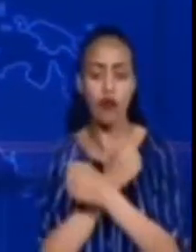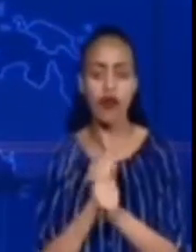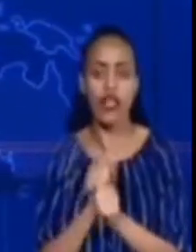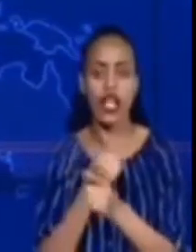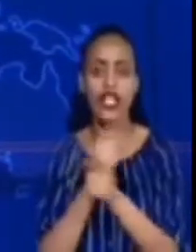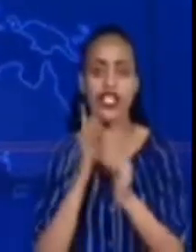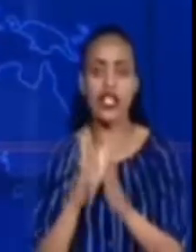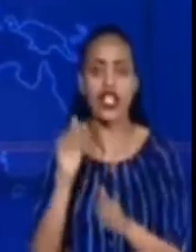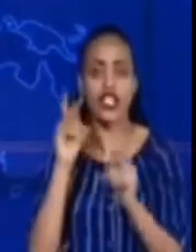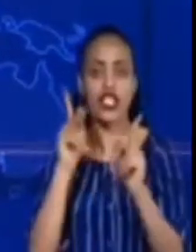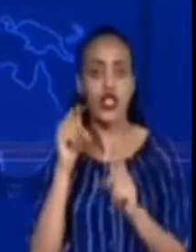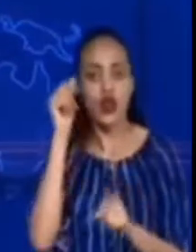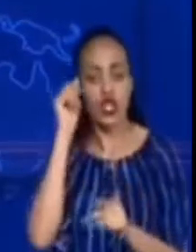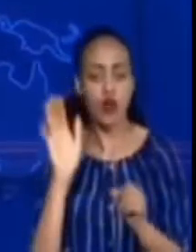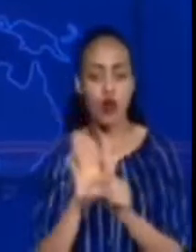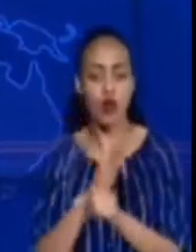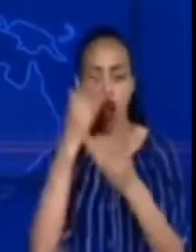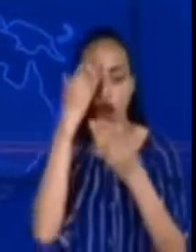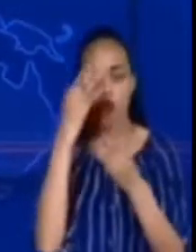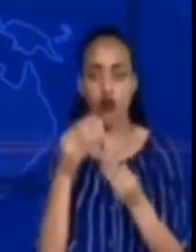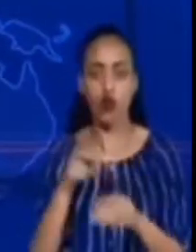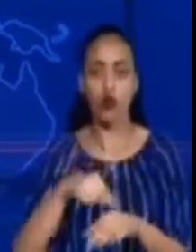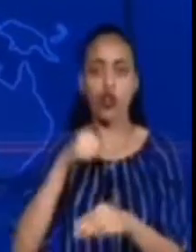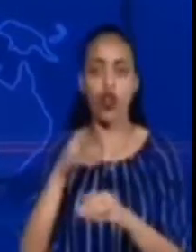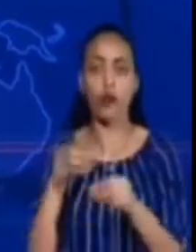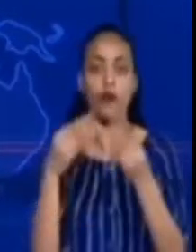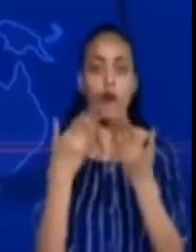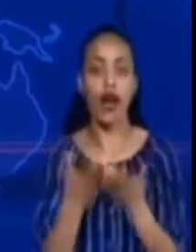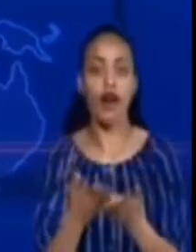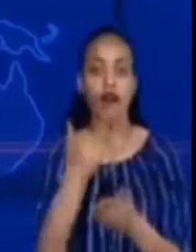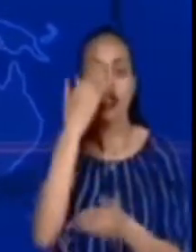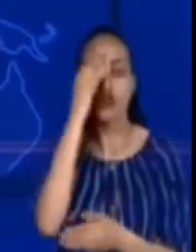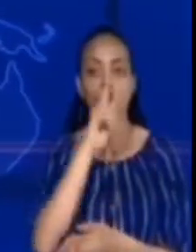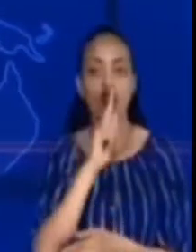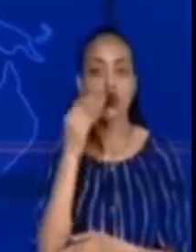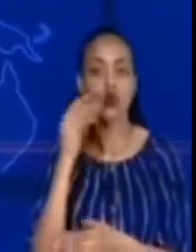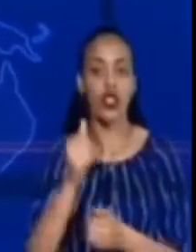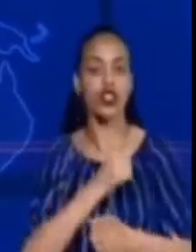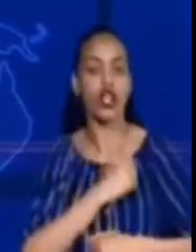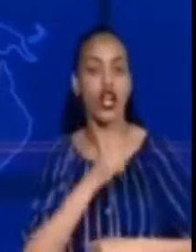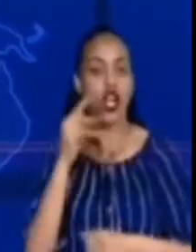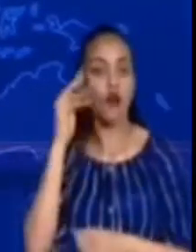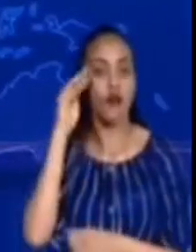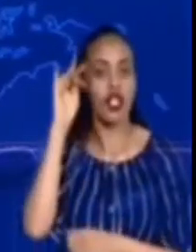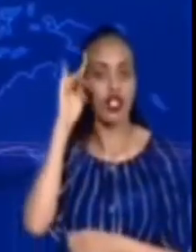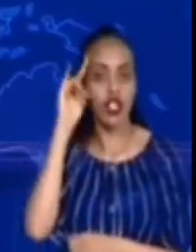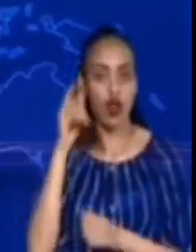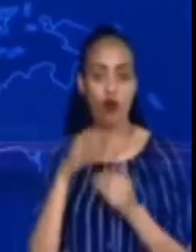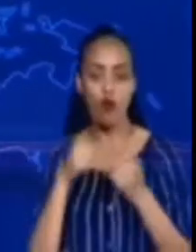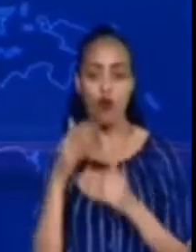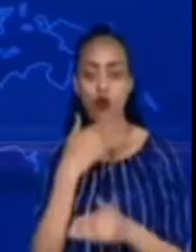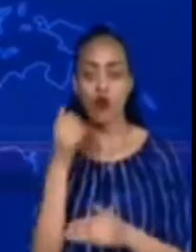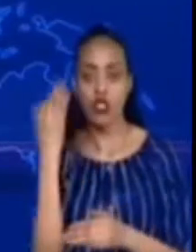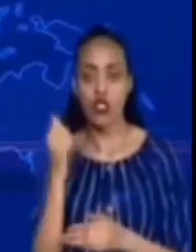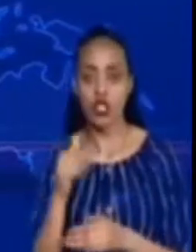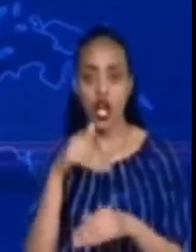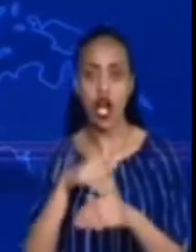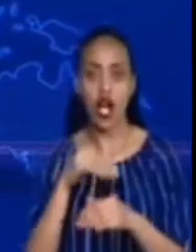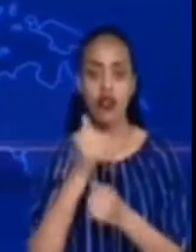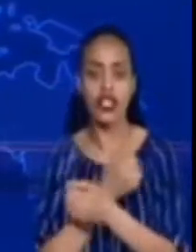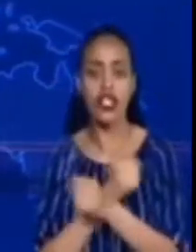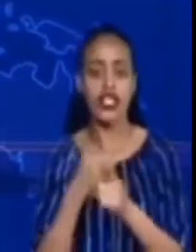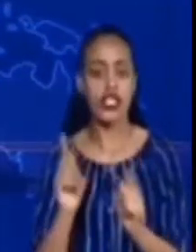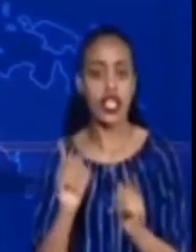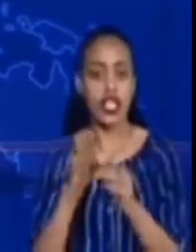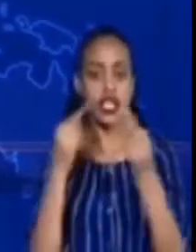አይደል ትክክለኛ ሐዋርያ ቢሆኑ ኖሮ አንተን የመከሩ አባቶች ትክክለኛ መስቀል የተሸከሙ ቢሆኑ ኖሮ ሪኩም